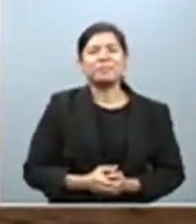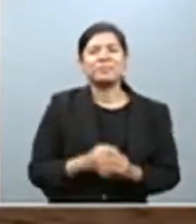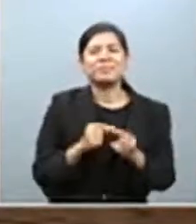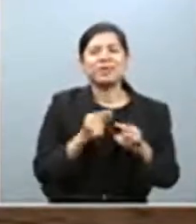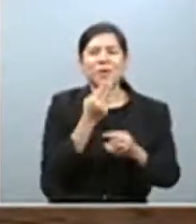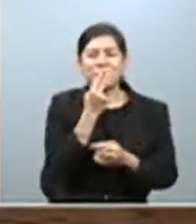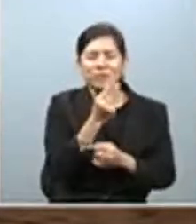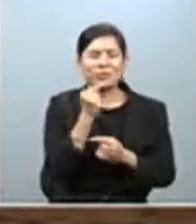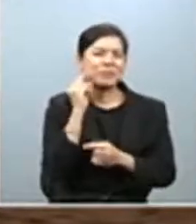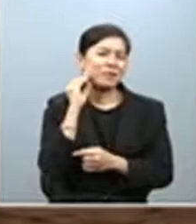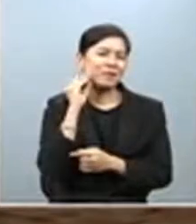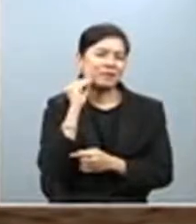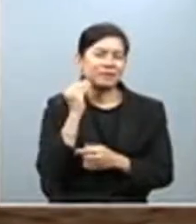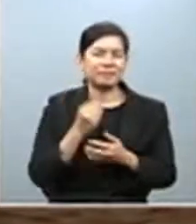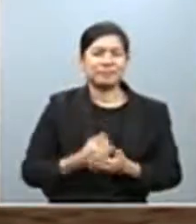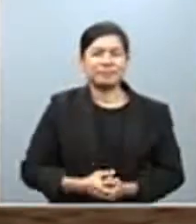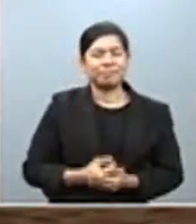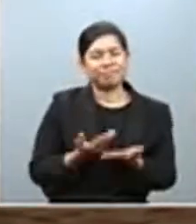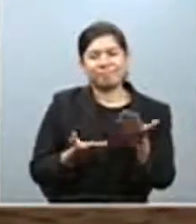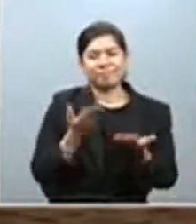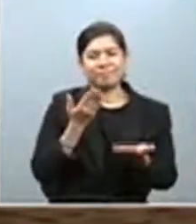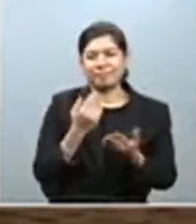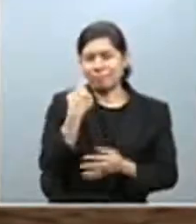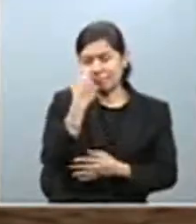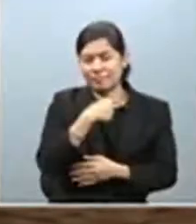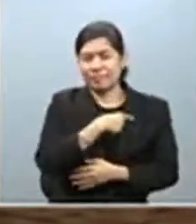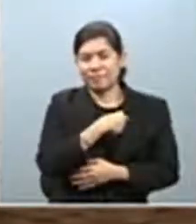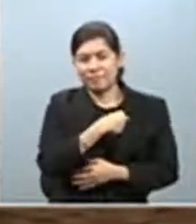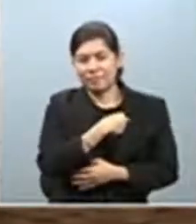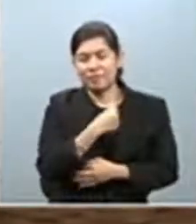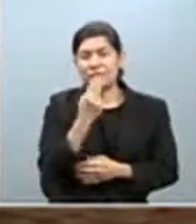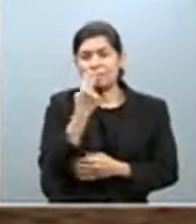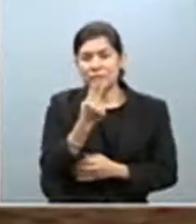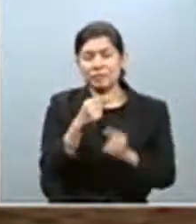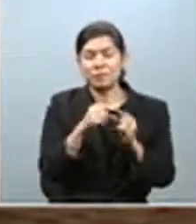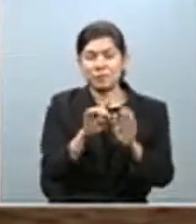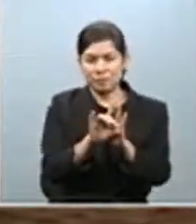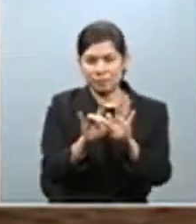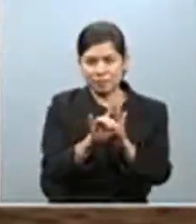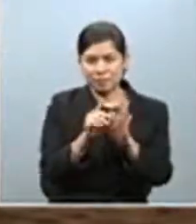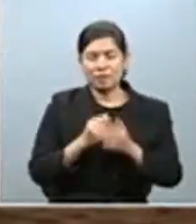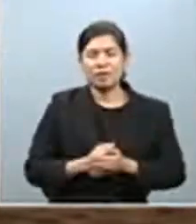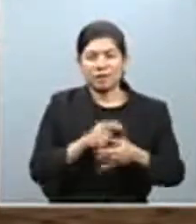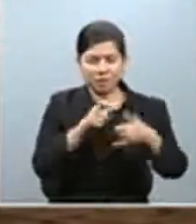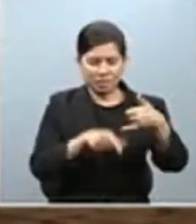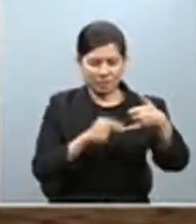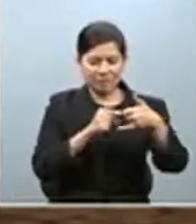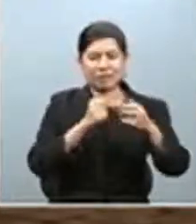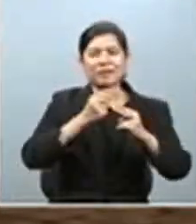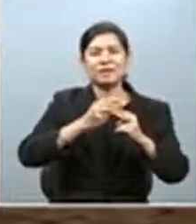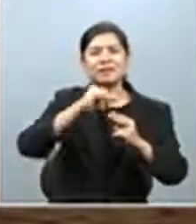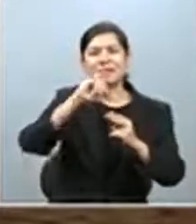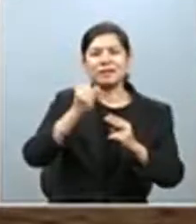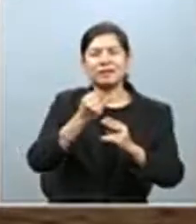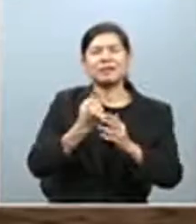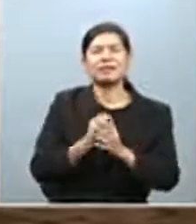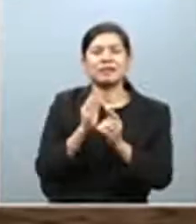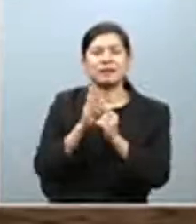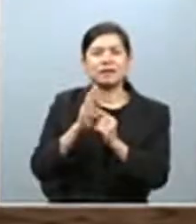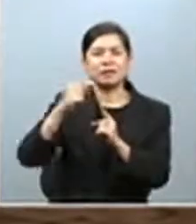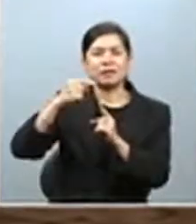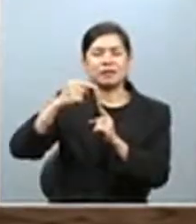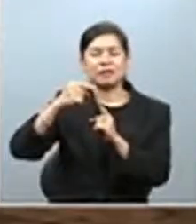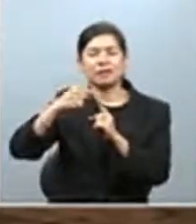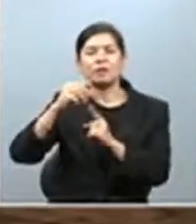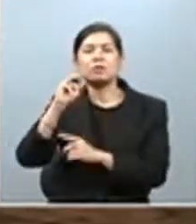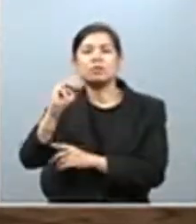ใส่เอโกน่าก็ว่ากันไปแล้วแต่คนนะมาส่งท้ายกันที่พี่จุ๋มของเราไปที่ไหนวงแตกไม่ใช่สิไปที่ไหนมีแต่คนรักนะ